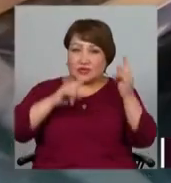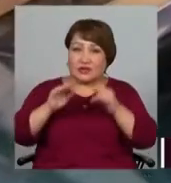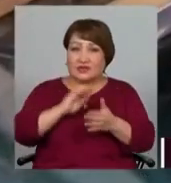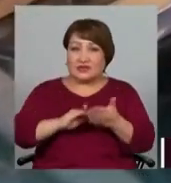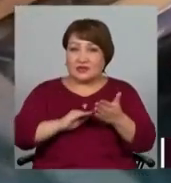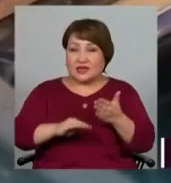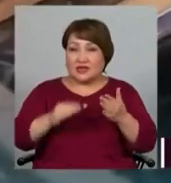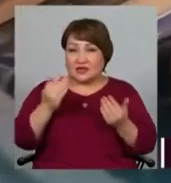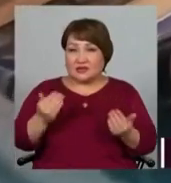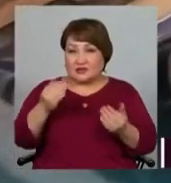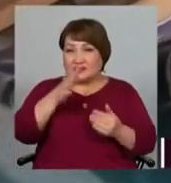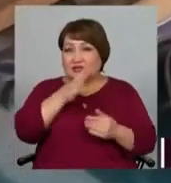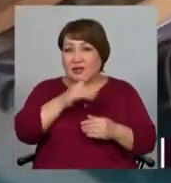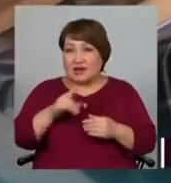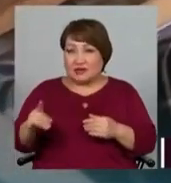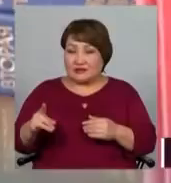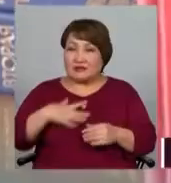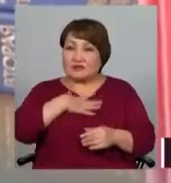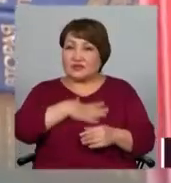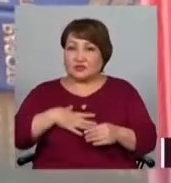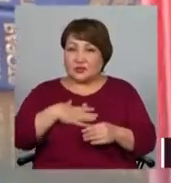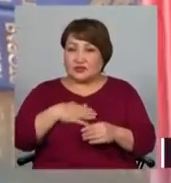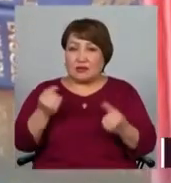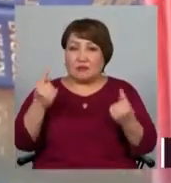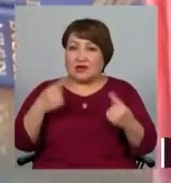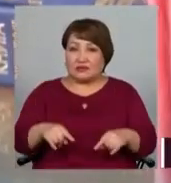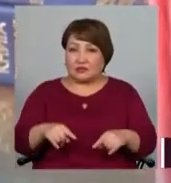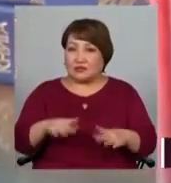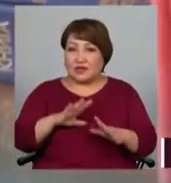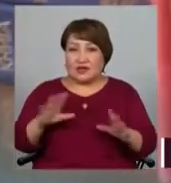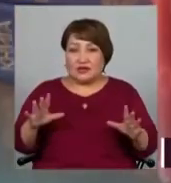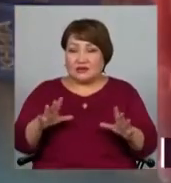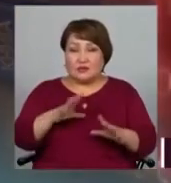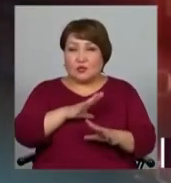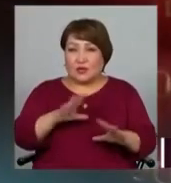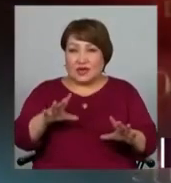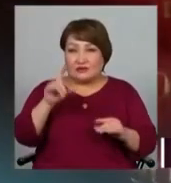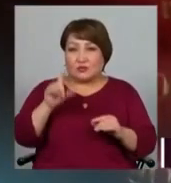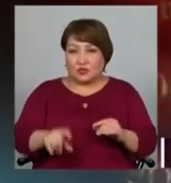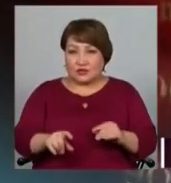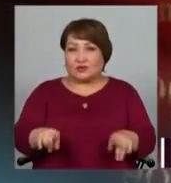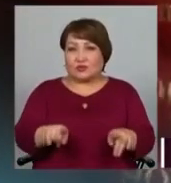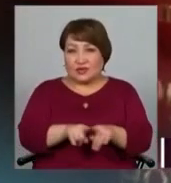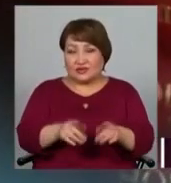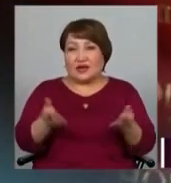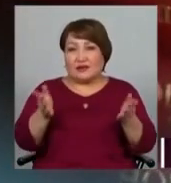елемеген, заманға күйлемеген, банкротқа шырамаған туындылар. Солай болып қалада бермек.